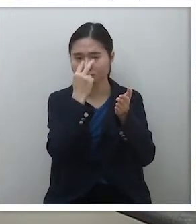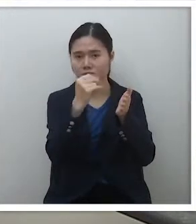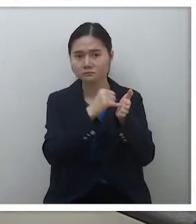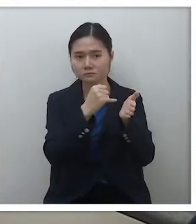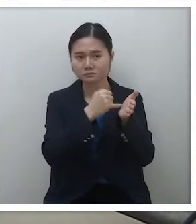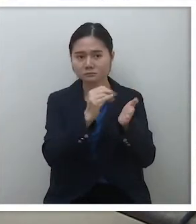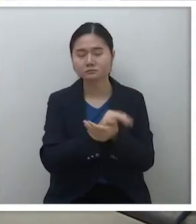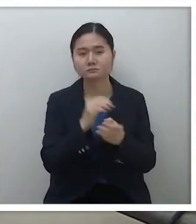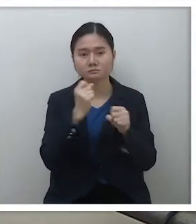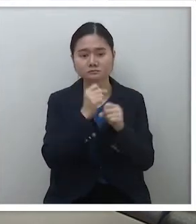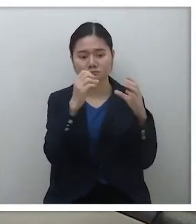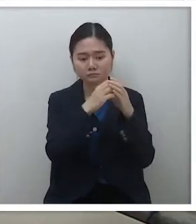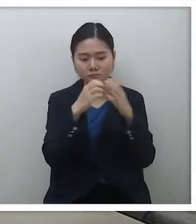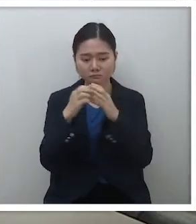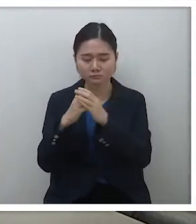เป็นกลุ่ม